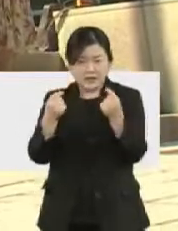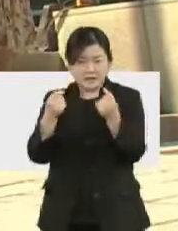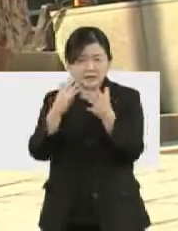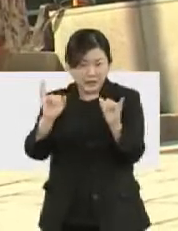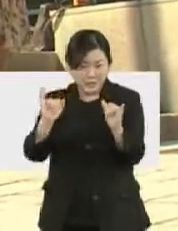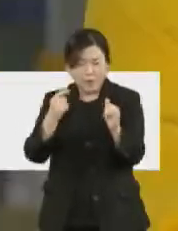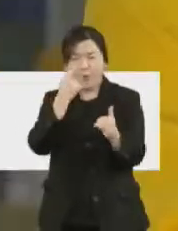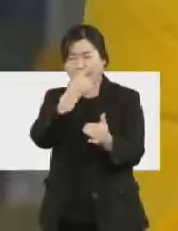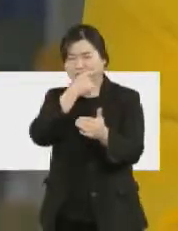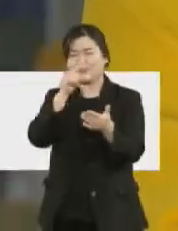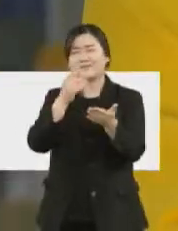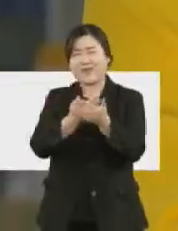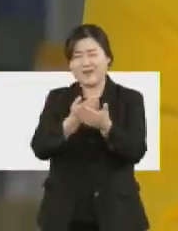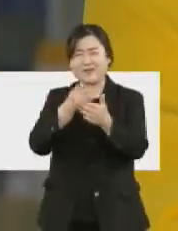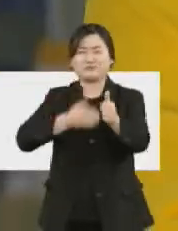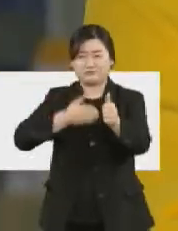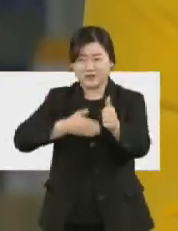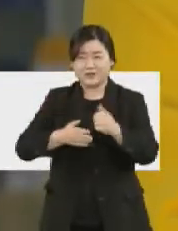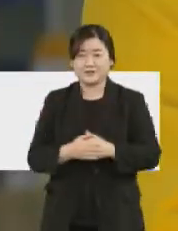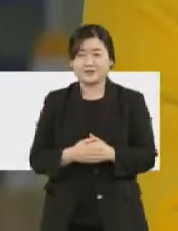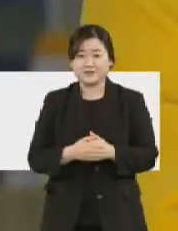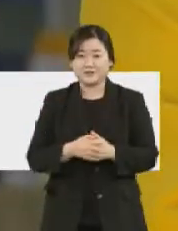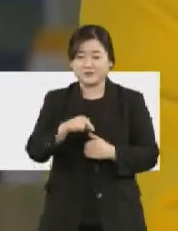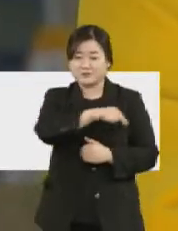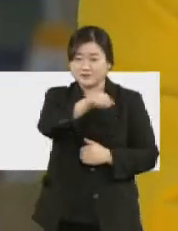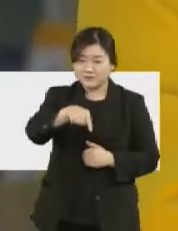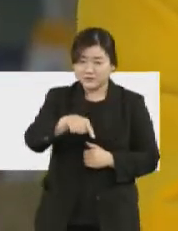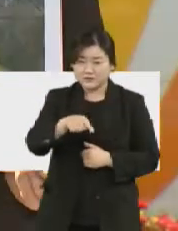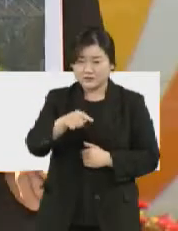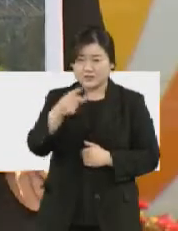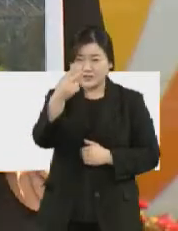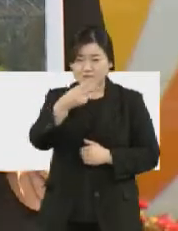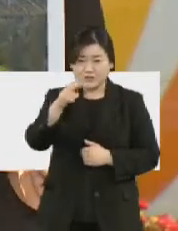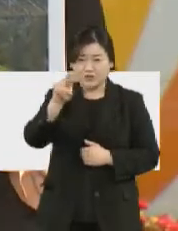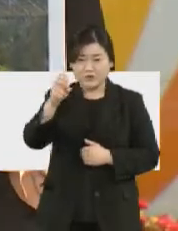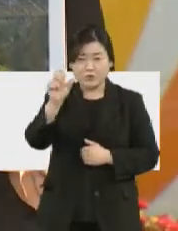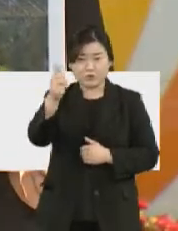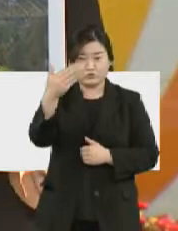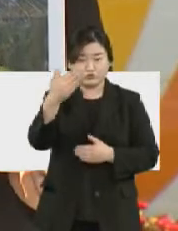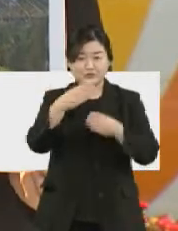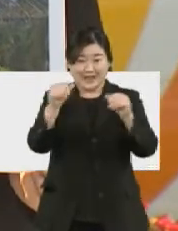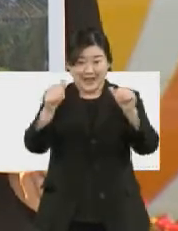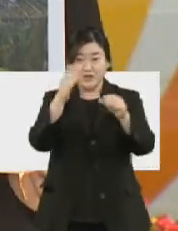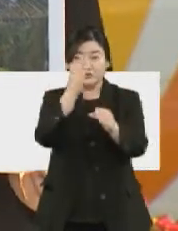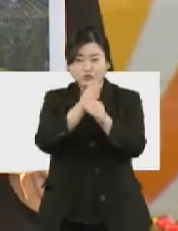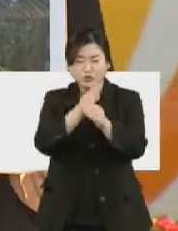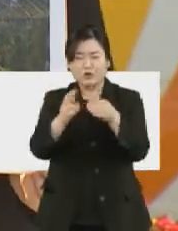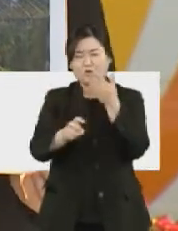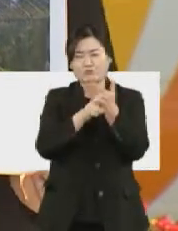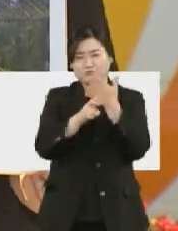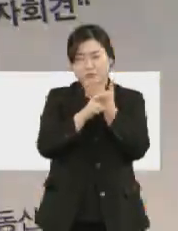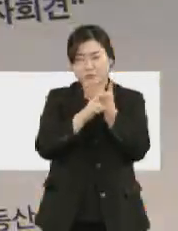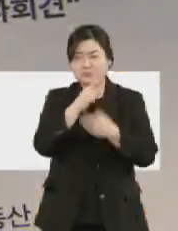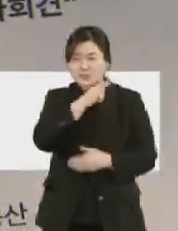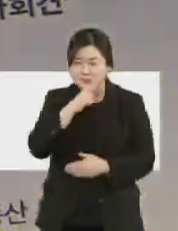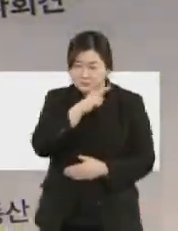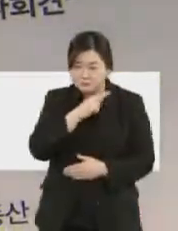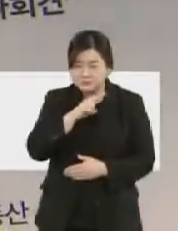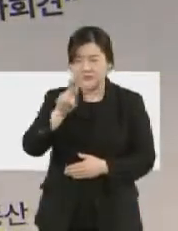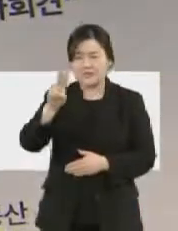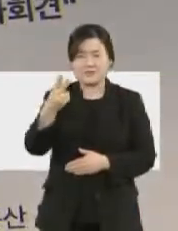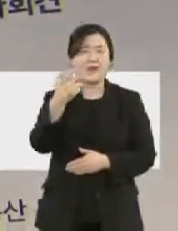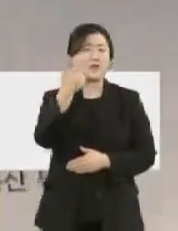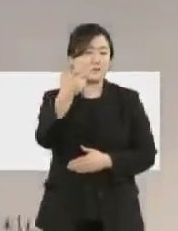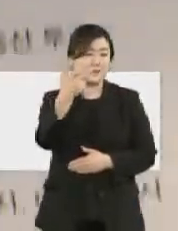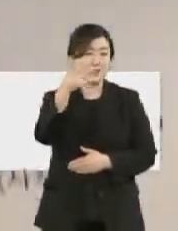여부를 밝혀 달라고 촉구했습니다 이들은 전체 2212 나 홈페이지 가운데 불법 전용 의혹 등이 의심되는